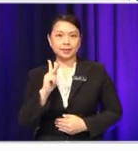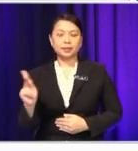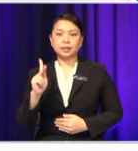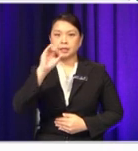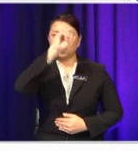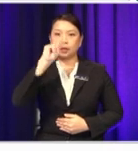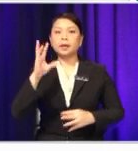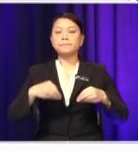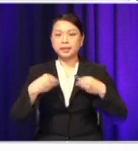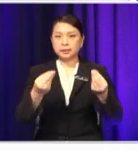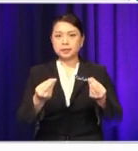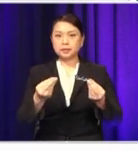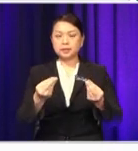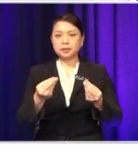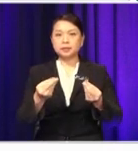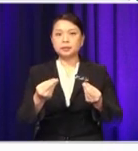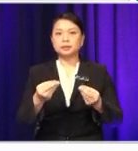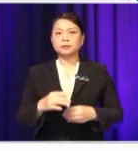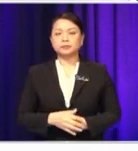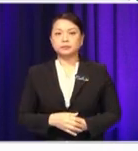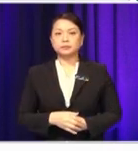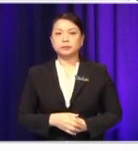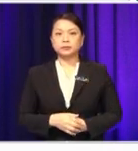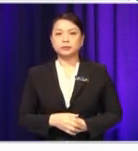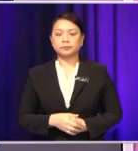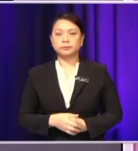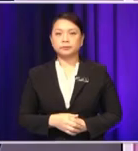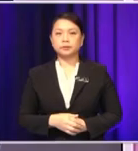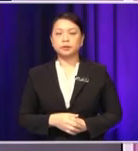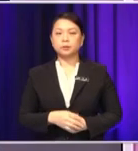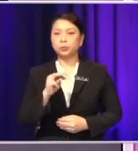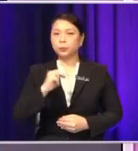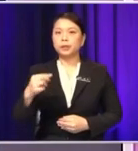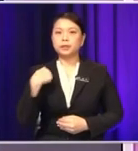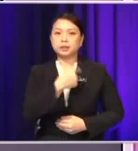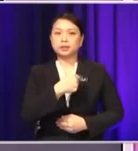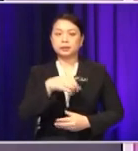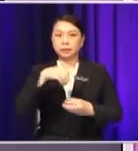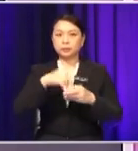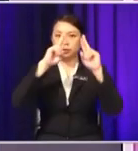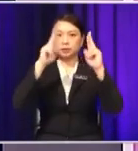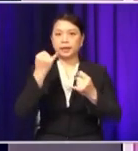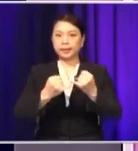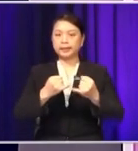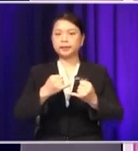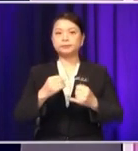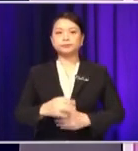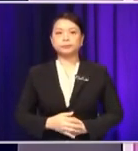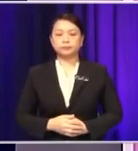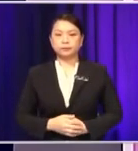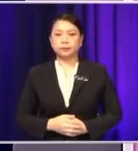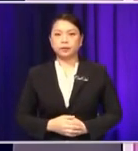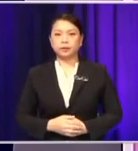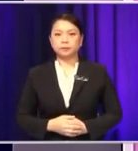bagi kita berikan kepada calon-calon ataupun murid-murid kita dalam ujian akhir sesi akademik ini.